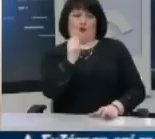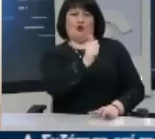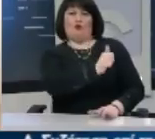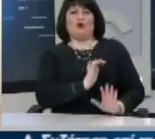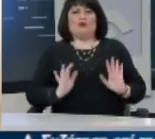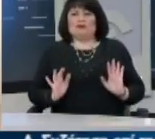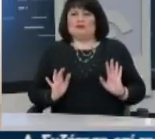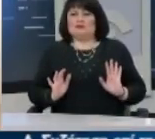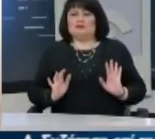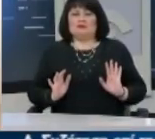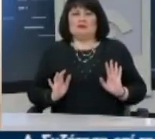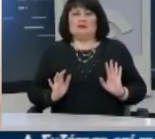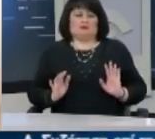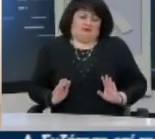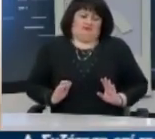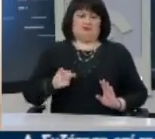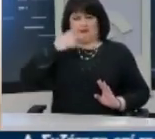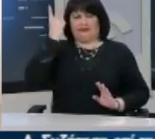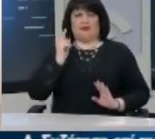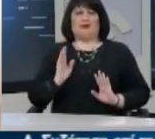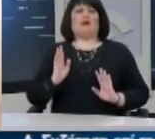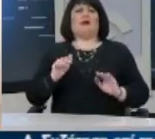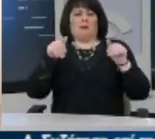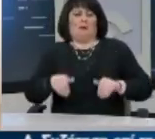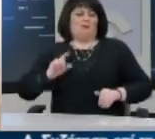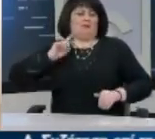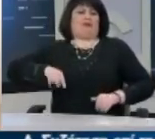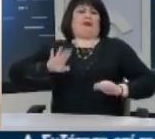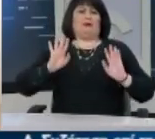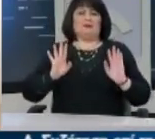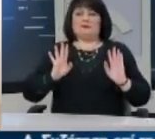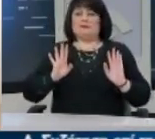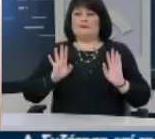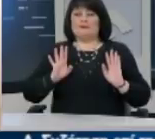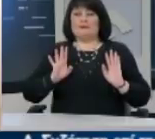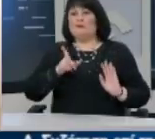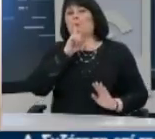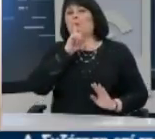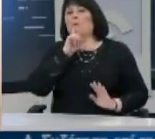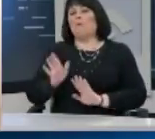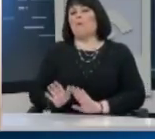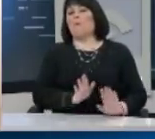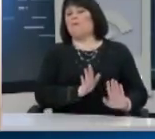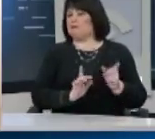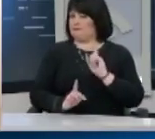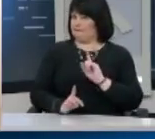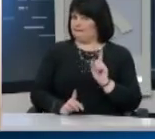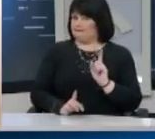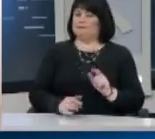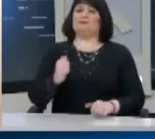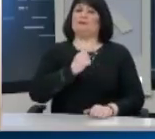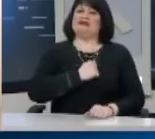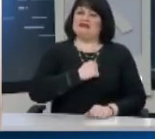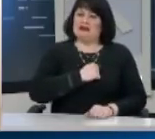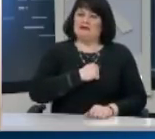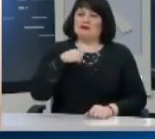μόνας να ρθούν να μην τηρηθούν ή πόσο μάλλον να αποσιωπηθεί και πιστεύω